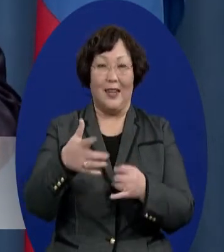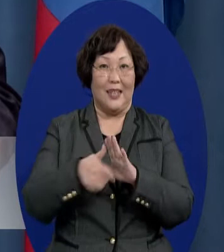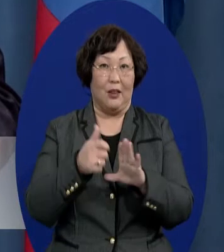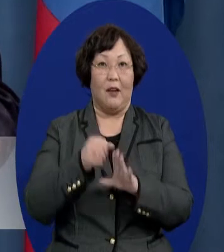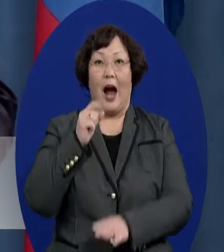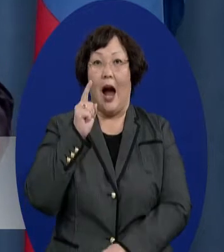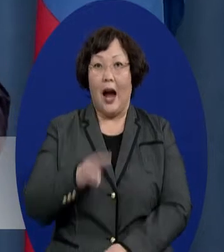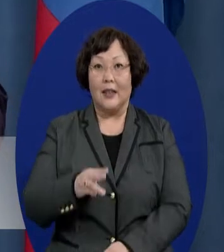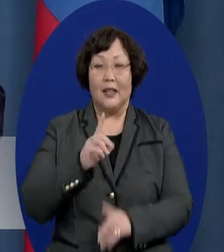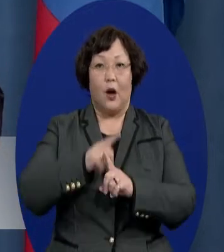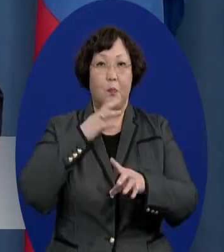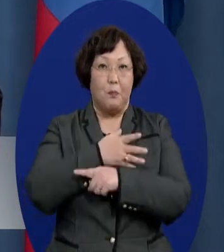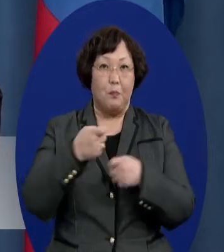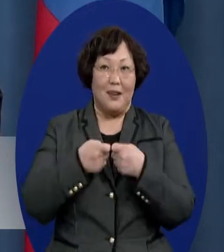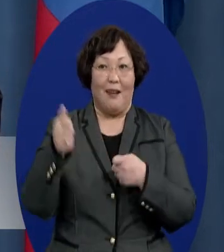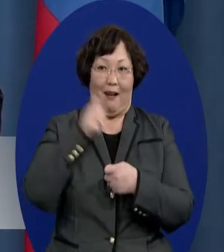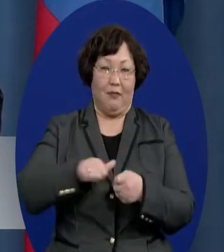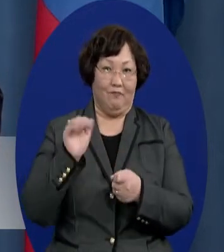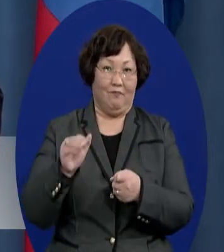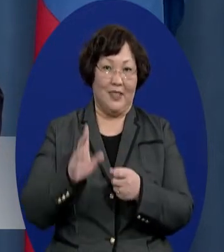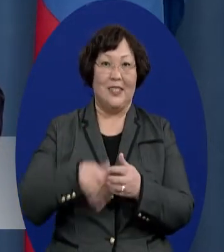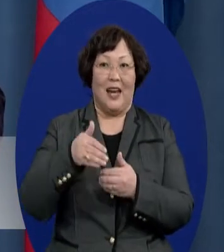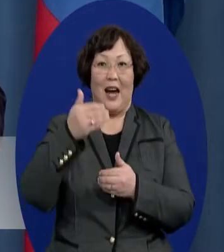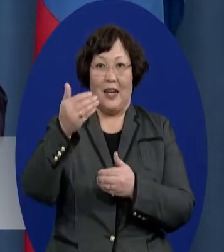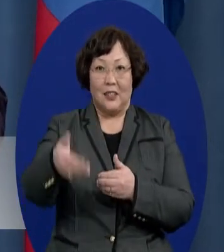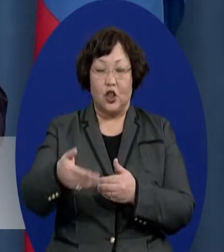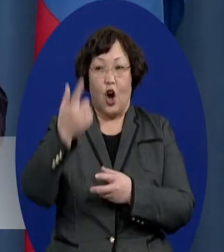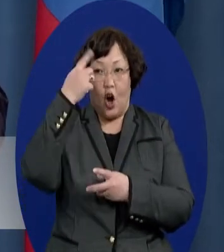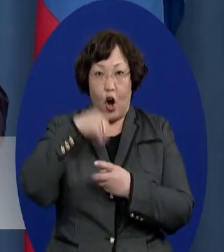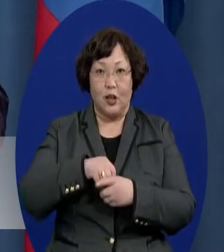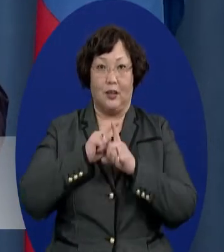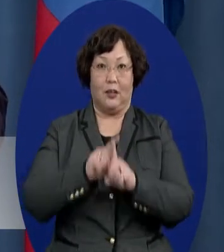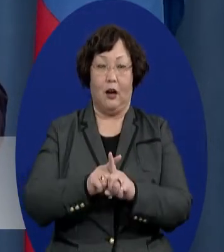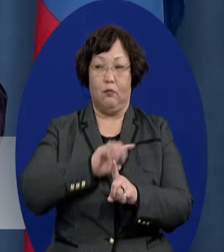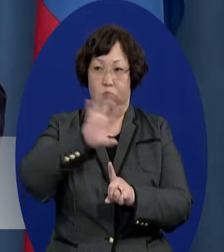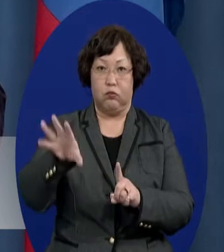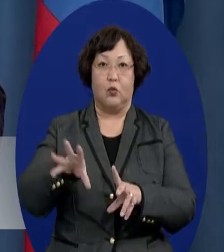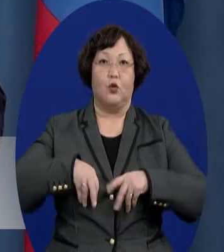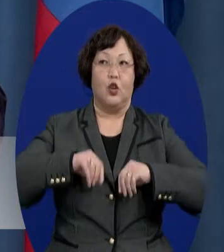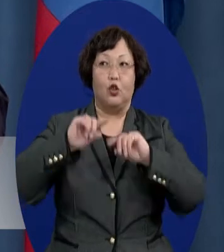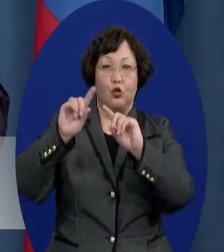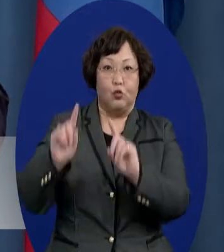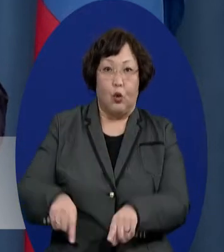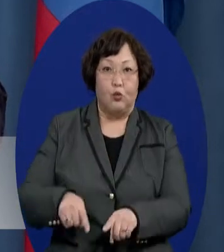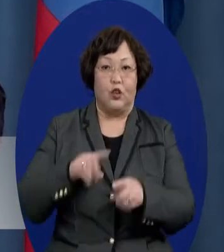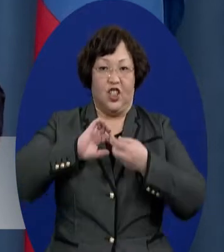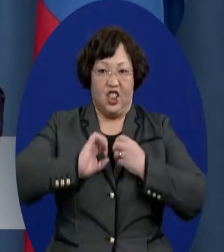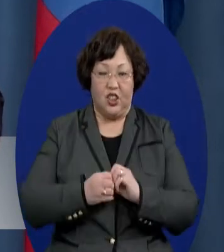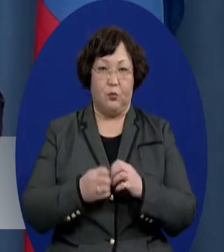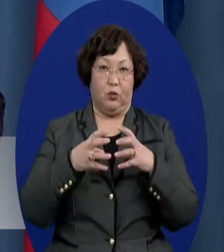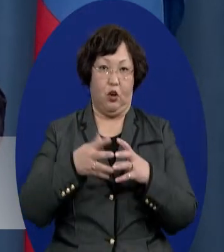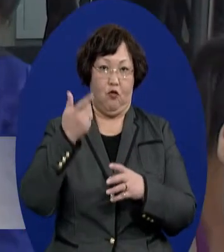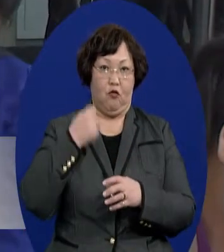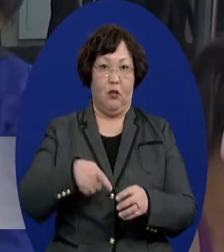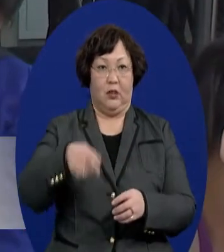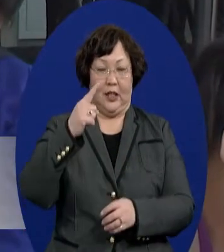актын биелэлтийг хангуулах, цаашид нэг мөр ойлгож дагаж мөрдөхийг хүлэн зөвшөөрүүлж хэрэгжүүлэх гэсэн ийм 1-р